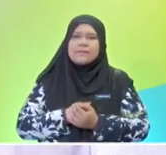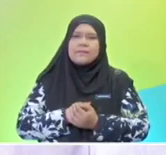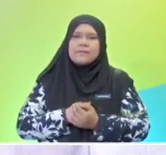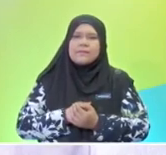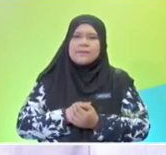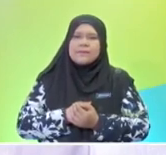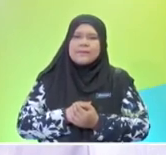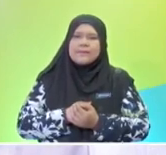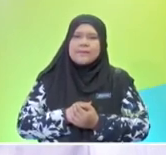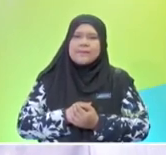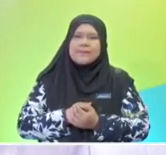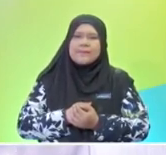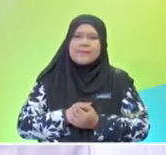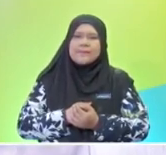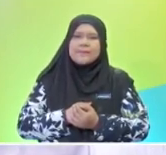Bahagia.